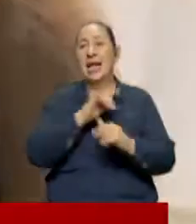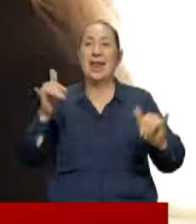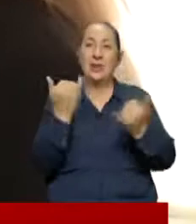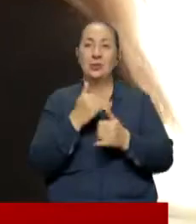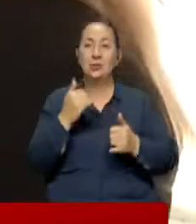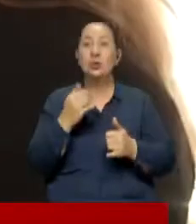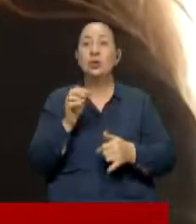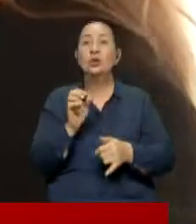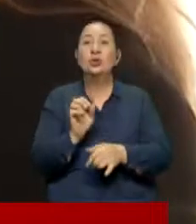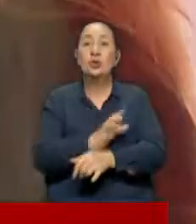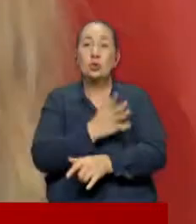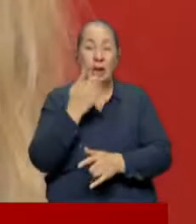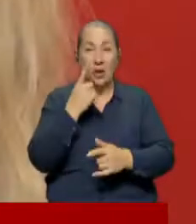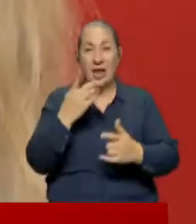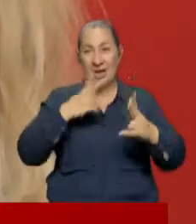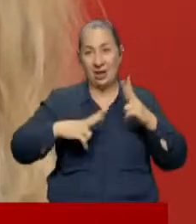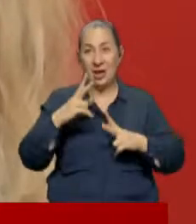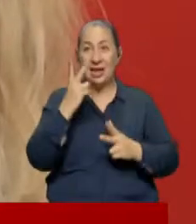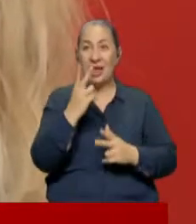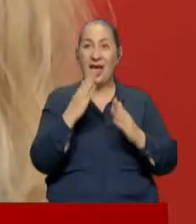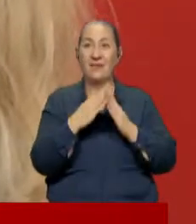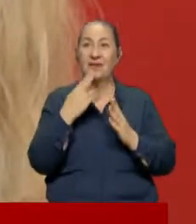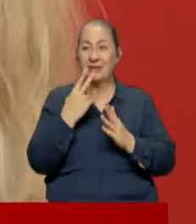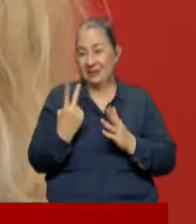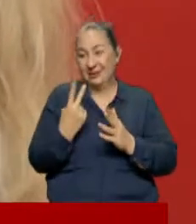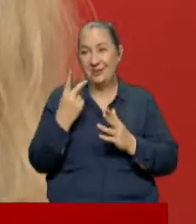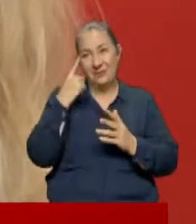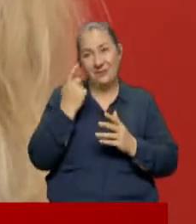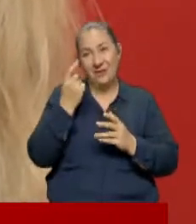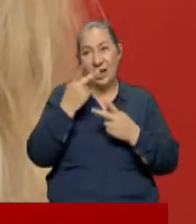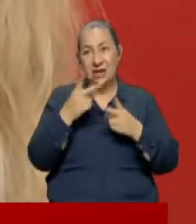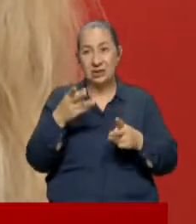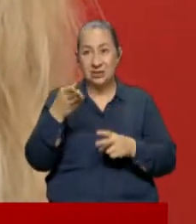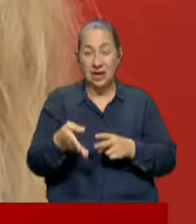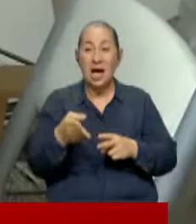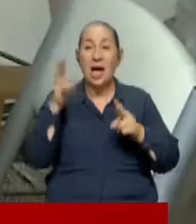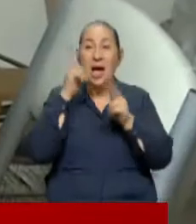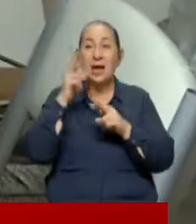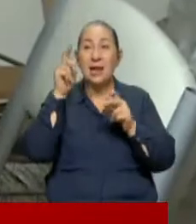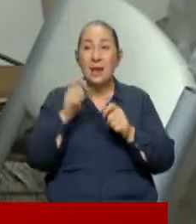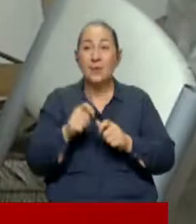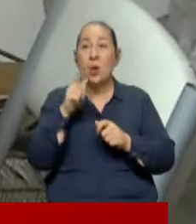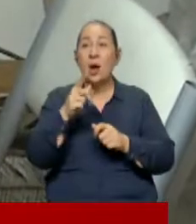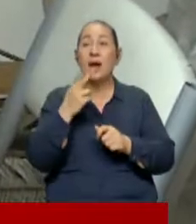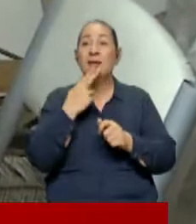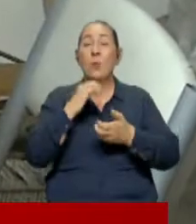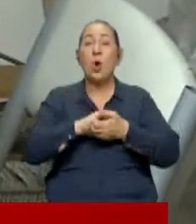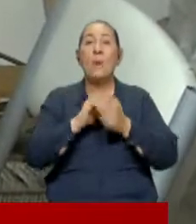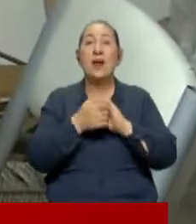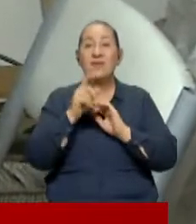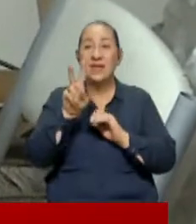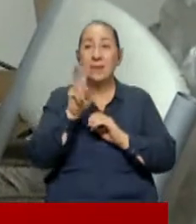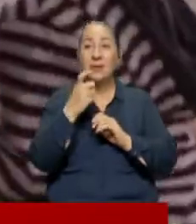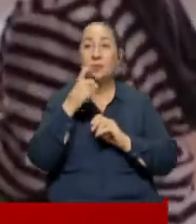eğleniyoruz. Duygularına göre giyiniyorlar. İki ev kadınının fikriyle açılmış bir yer. Hayalini kurdukları o kadın kooperatifi